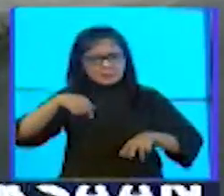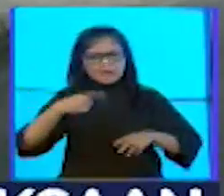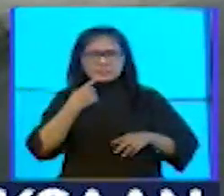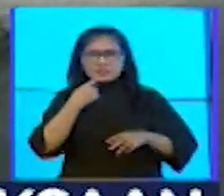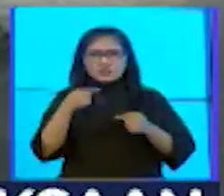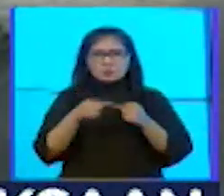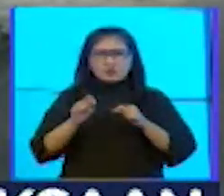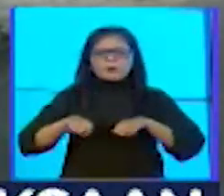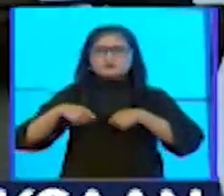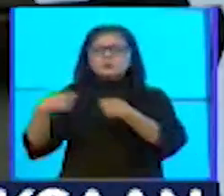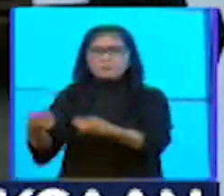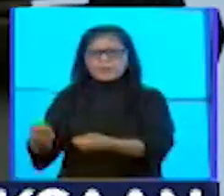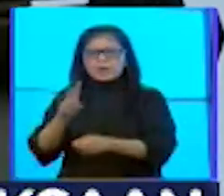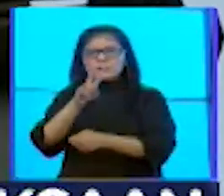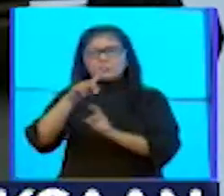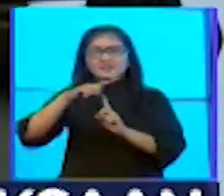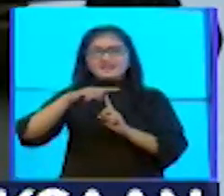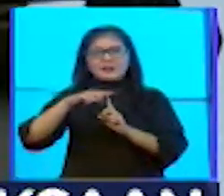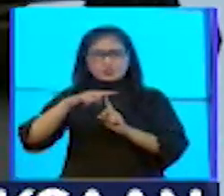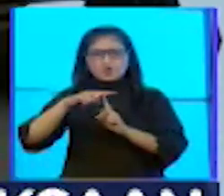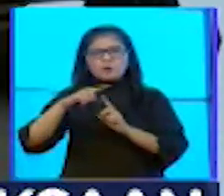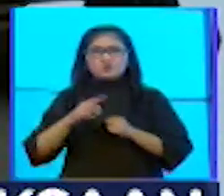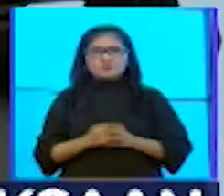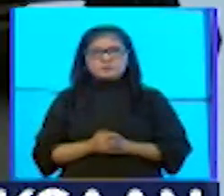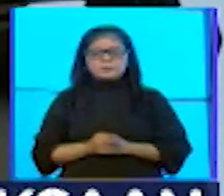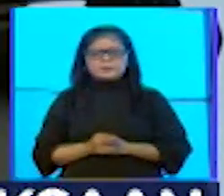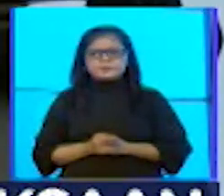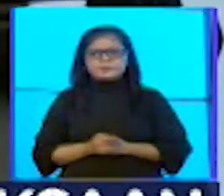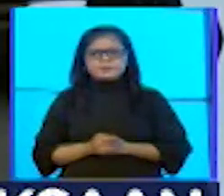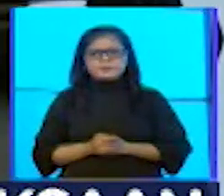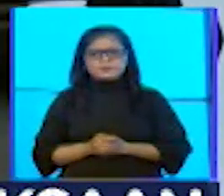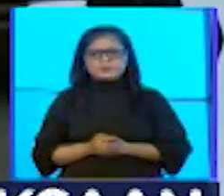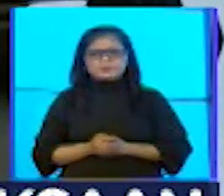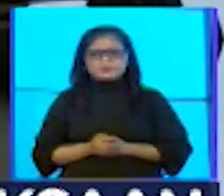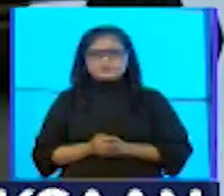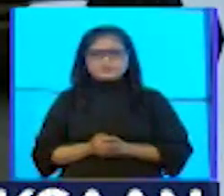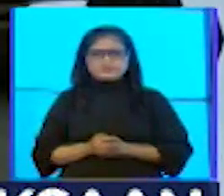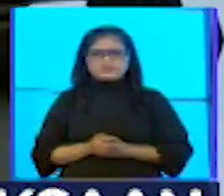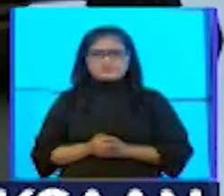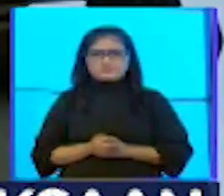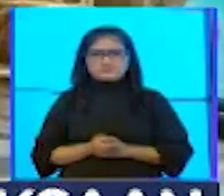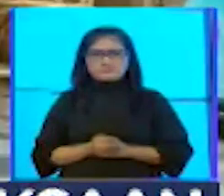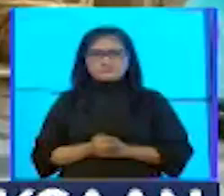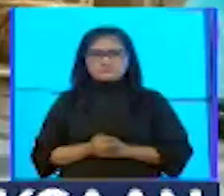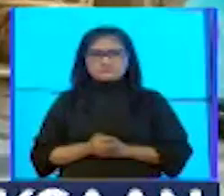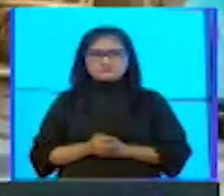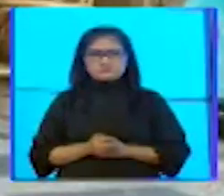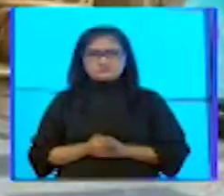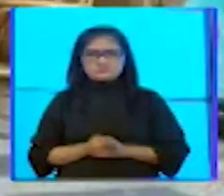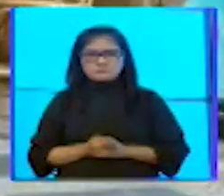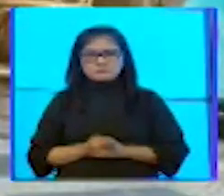di Mapolda Sumatera Selatan terkait hibah fiktif senilai 2 triliun rupiah.